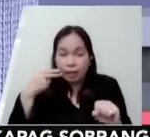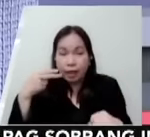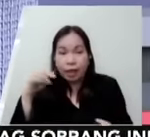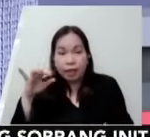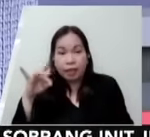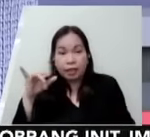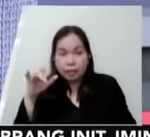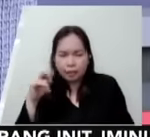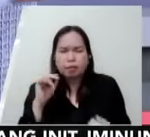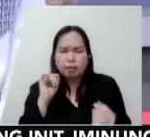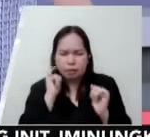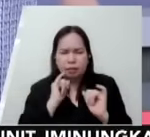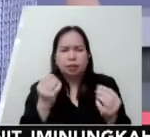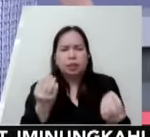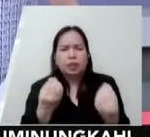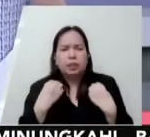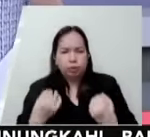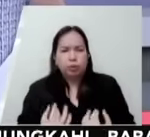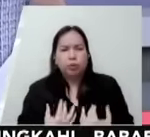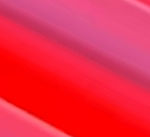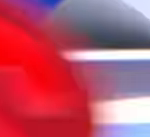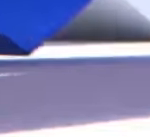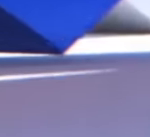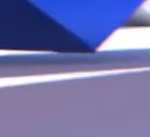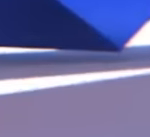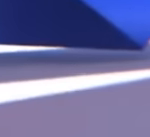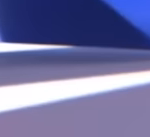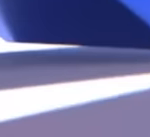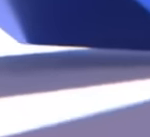mga pambato. Sinutukan niya ni JP Soriano.